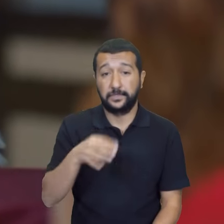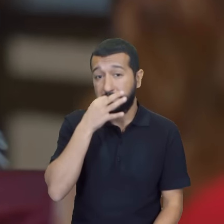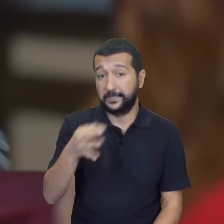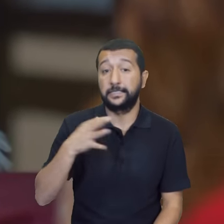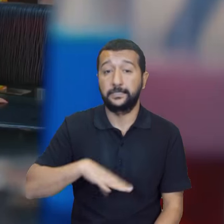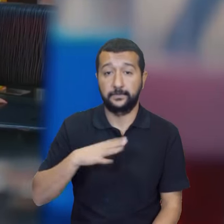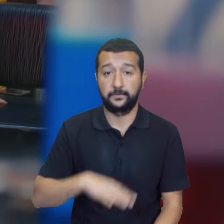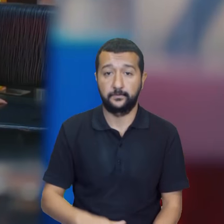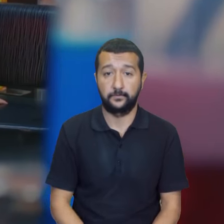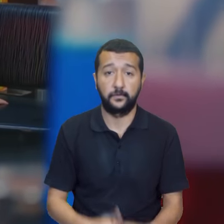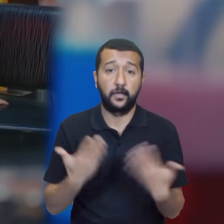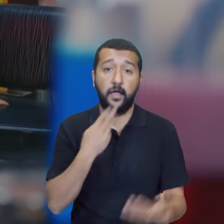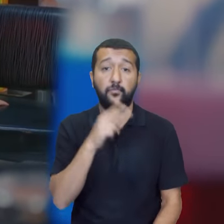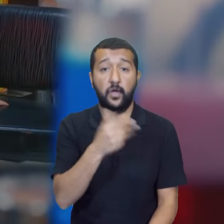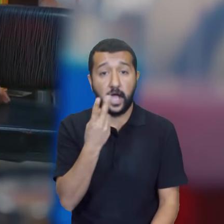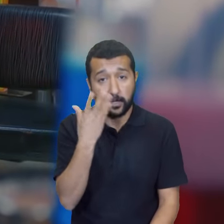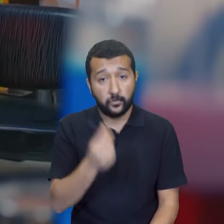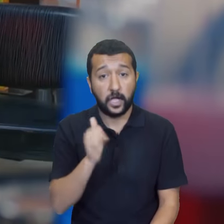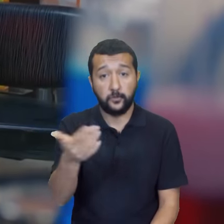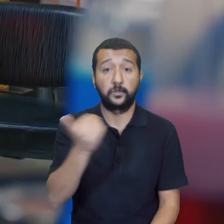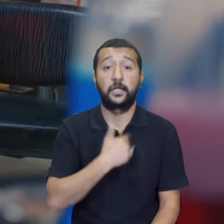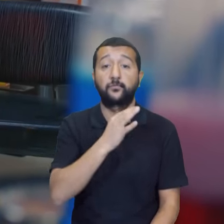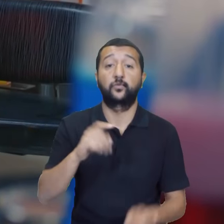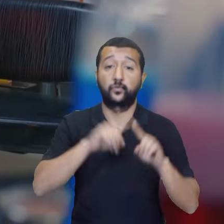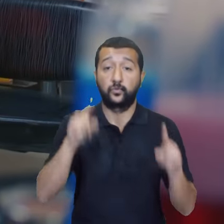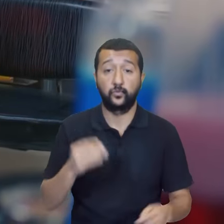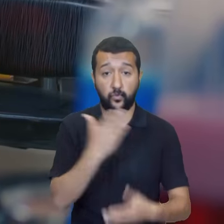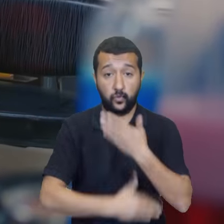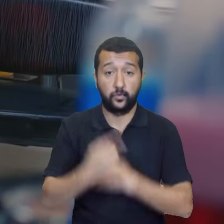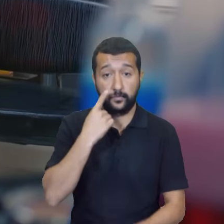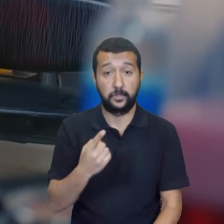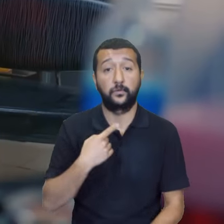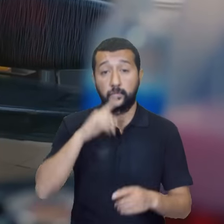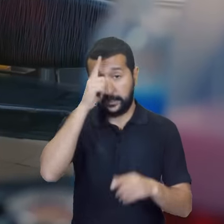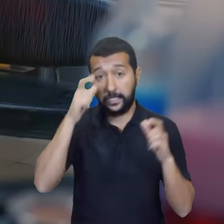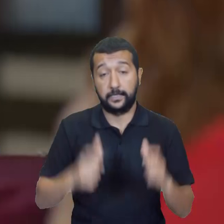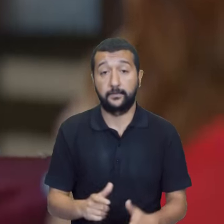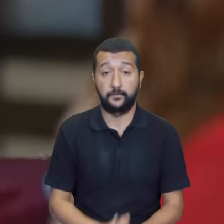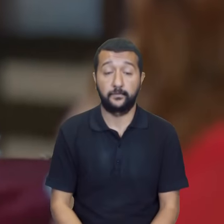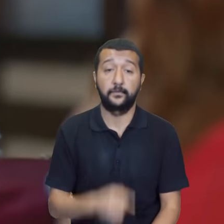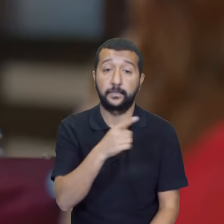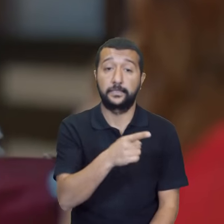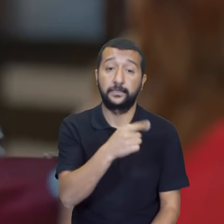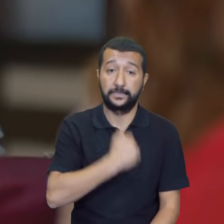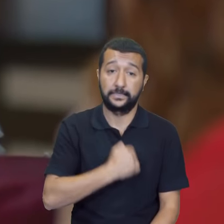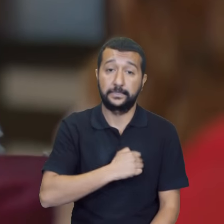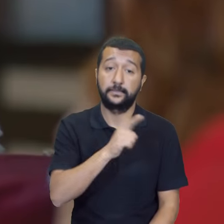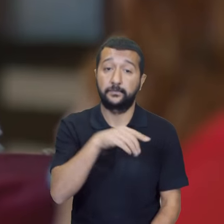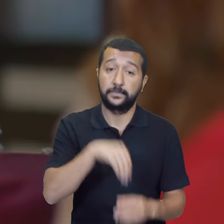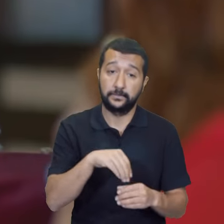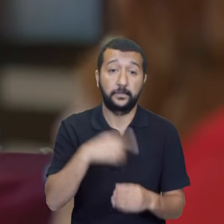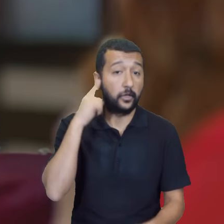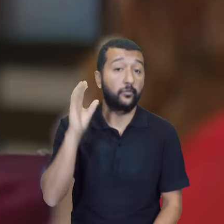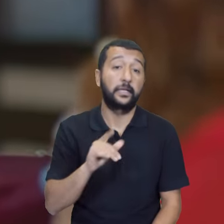izin isteyecektim. Ama abla bu kaçıncı ya? Kaç gündür gelmiyorsun zaten. Çok yoruldum bak ben de dükkanda tek başıma. Ay kızgınsın neyse, bu